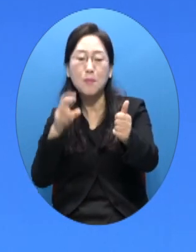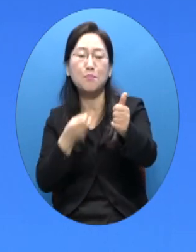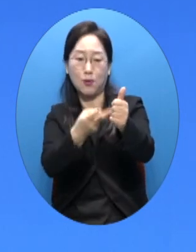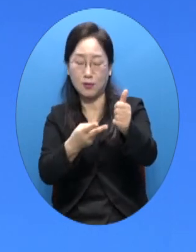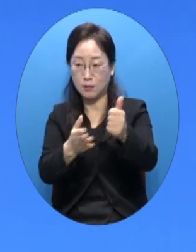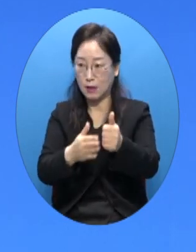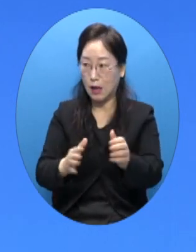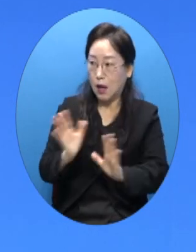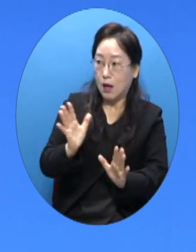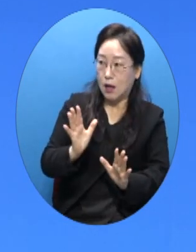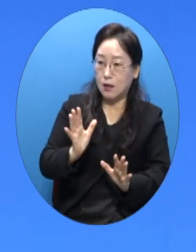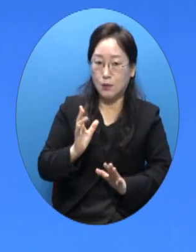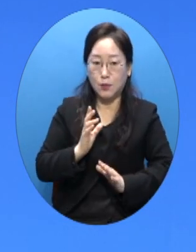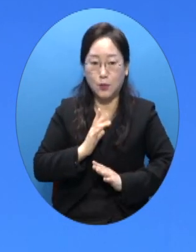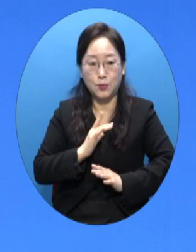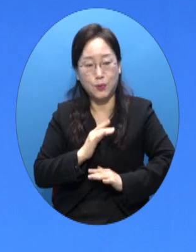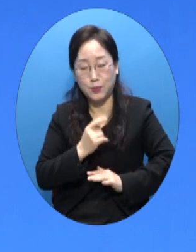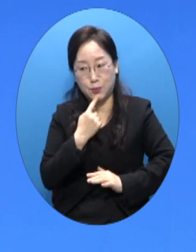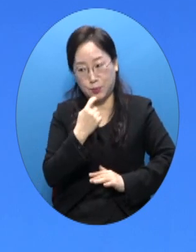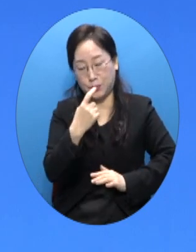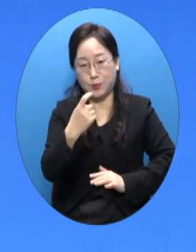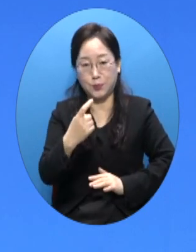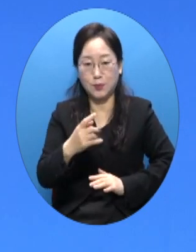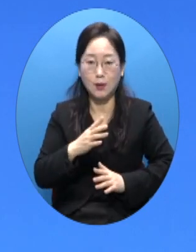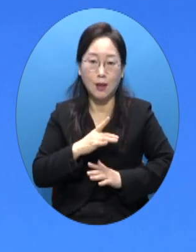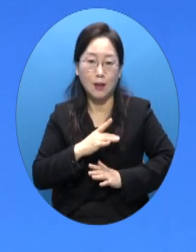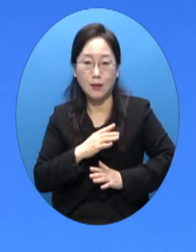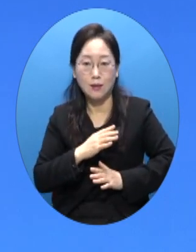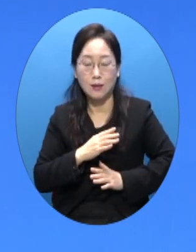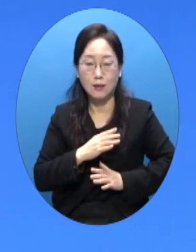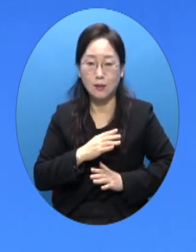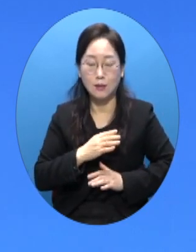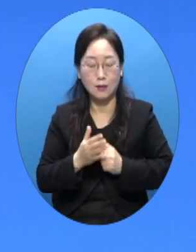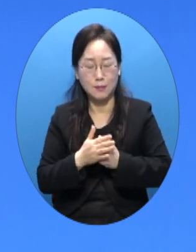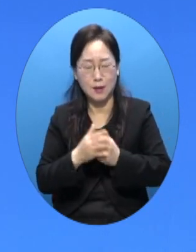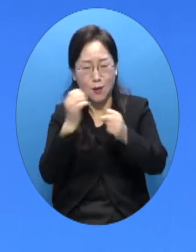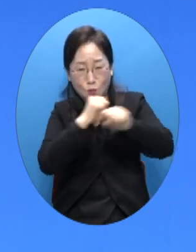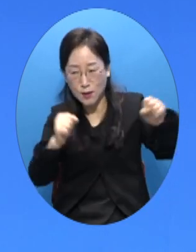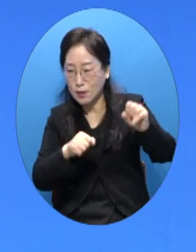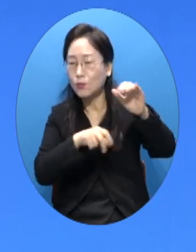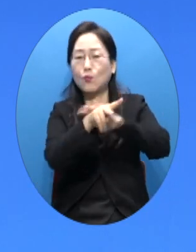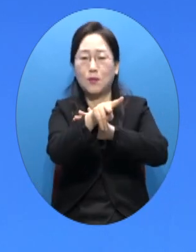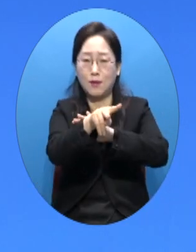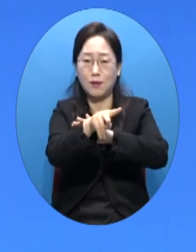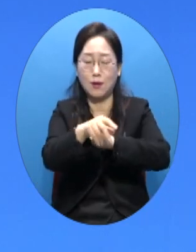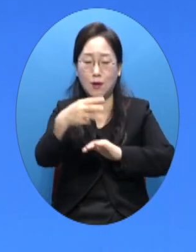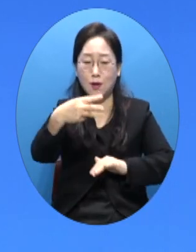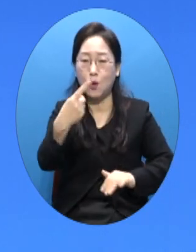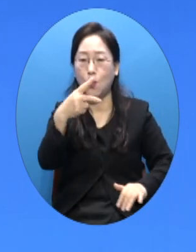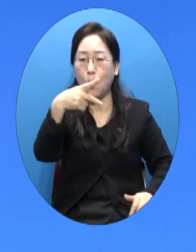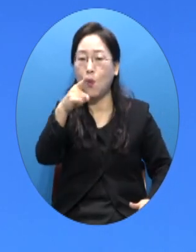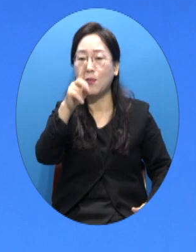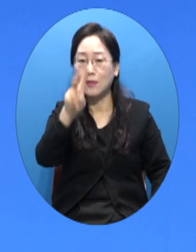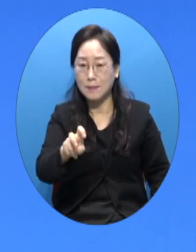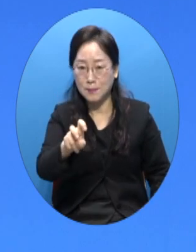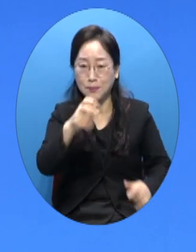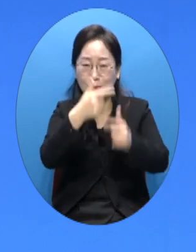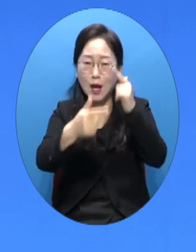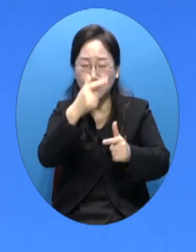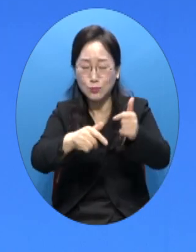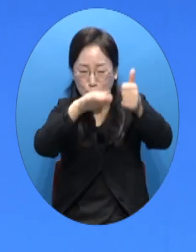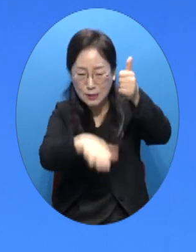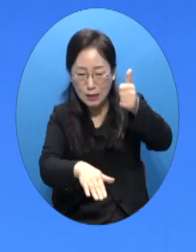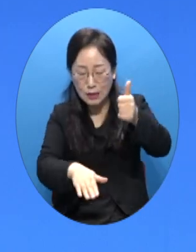갑자기 죽음의 공포가 다가왔습니다 두려움이 다가왔습니다 그래서 광약 길로 들어가서 롯데 마 밑에 쓰러져 나를 데려가